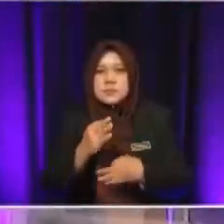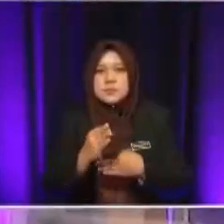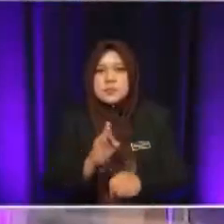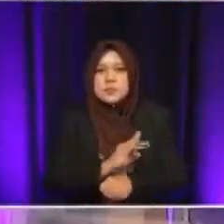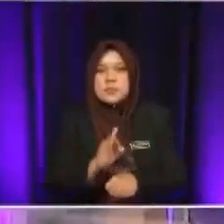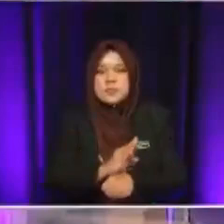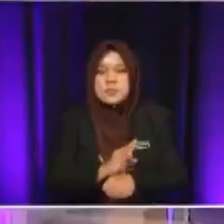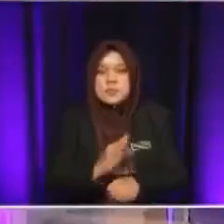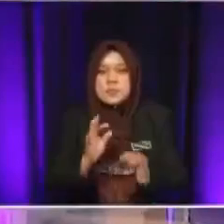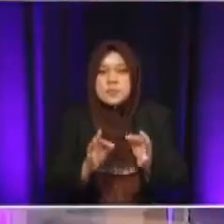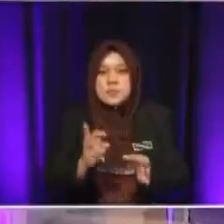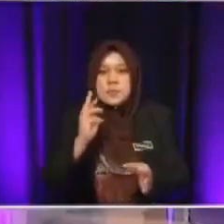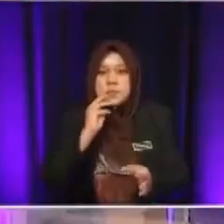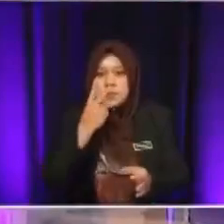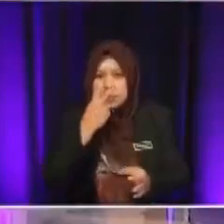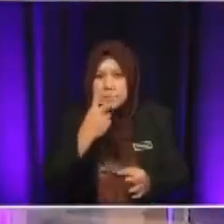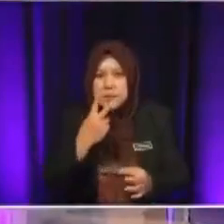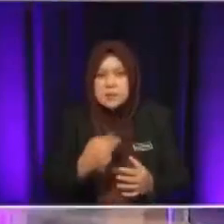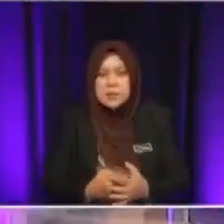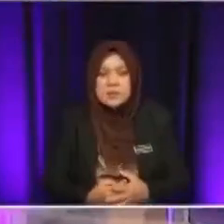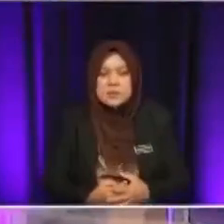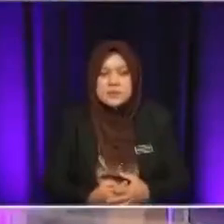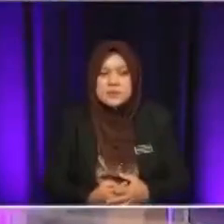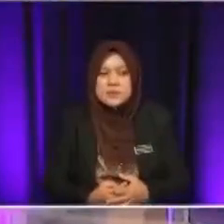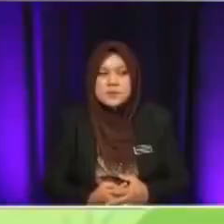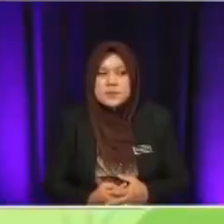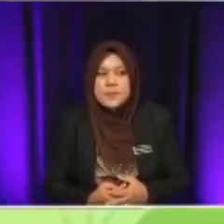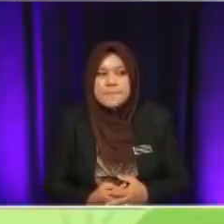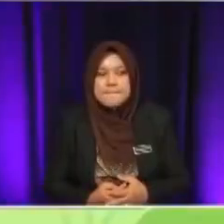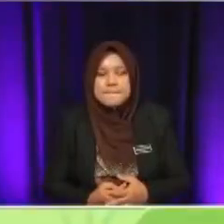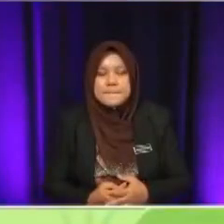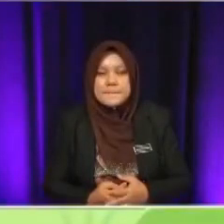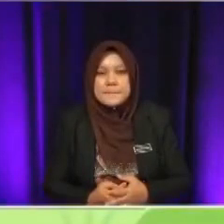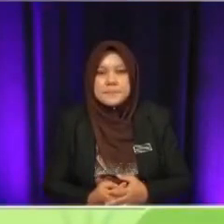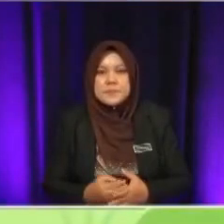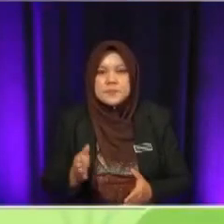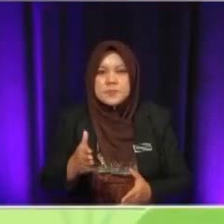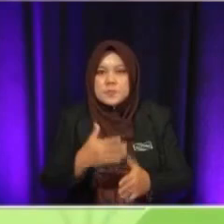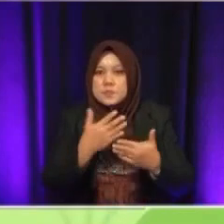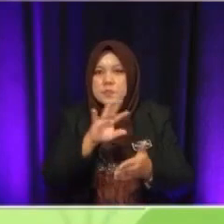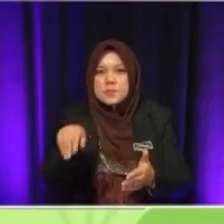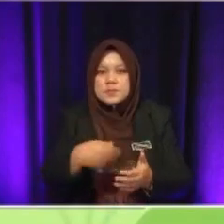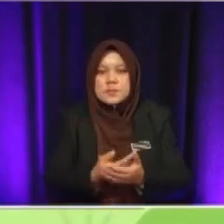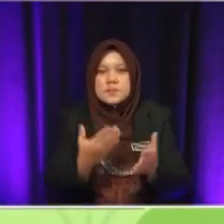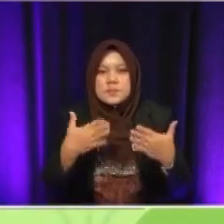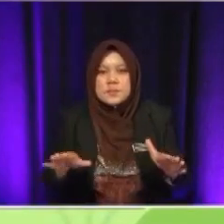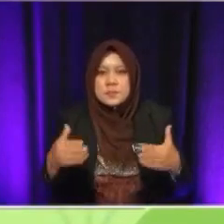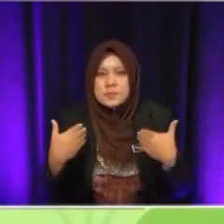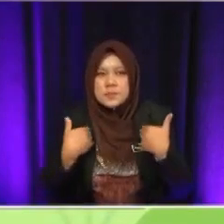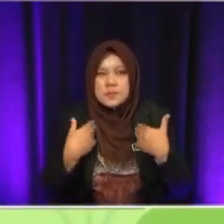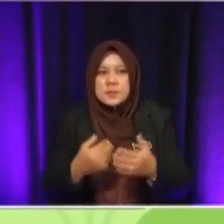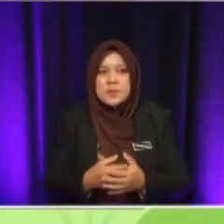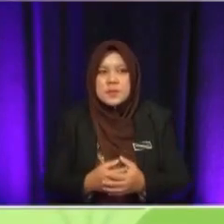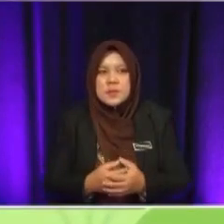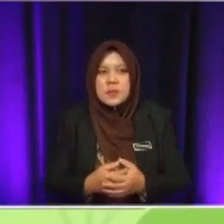Okay, kalau Mira lihat kat sini. Okay, kita dah lihat kat sini. Okay, ikan semua dah ada. Okay, ikan plati kita dah ada. Okay, kalau